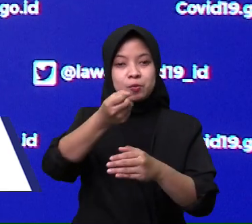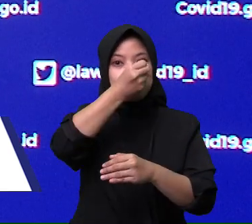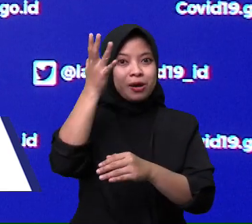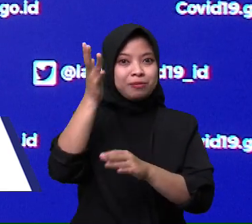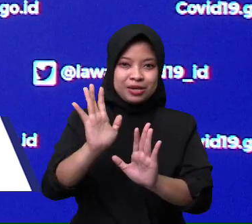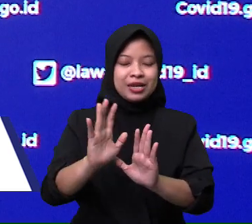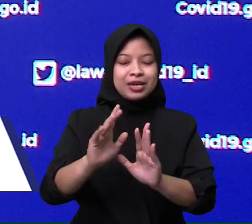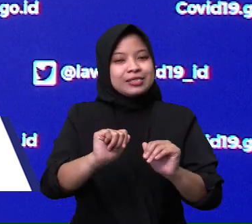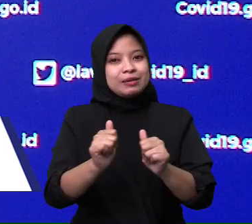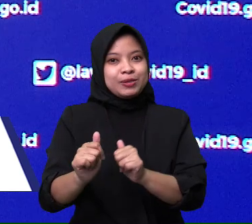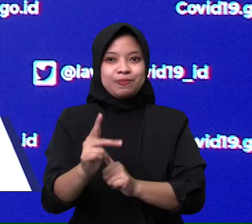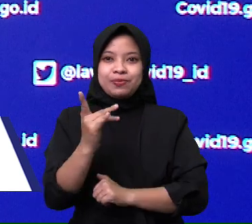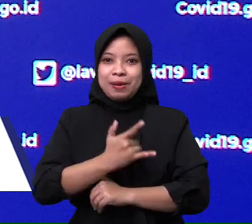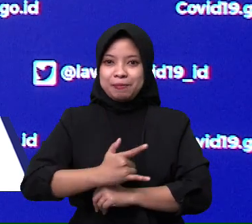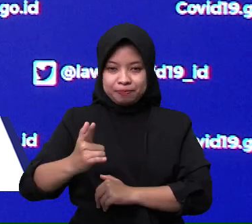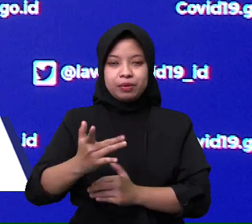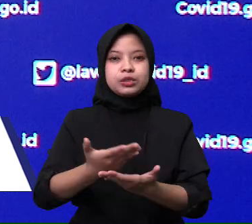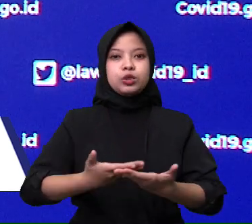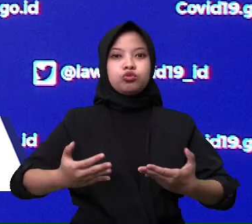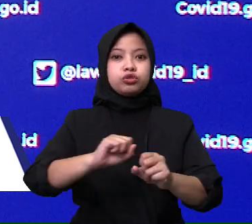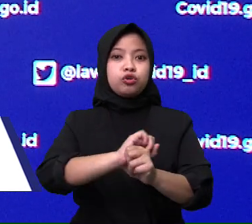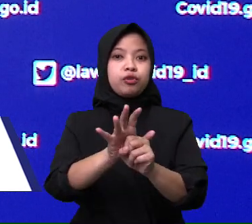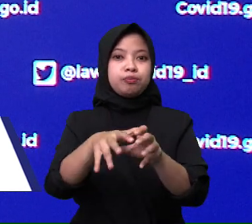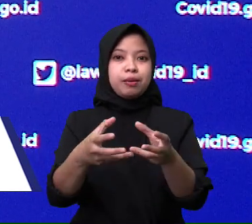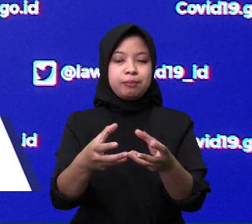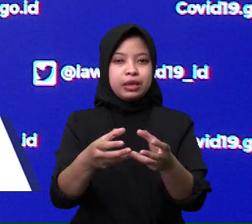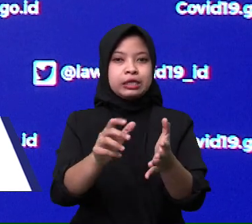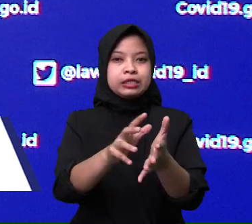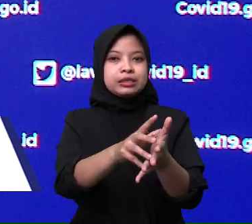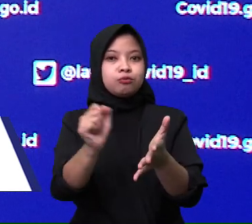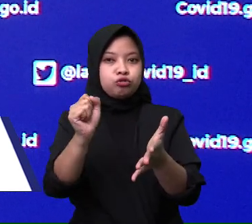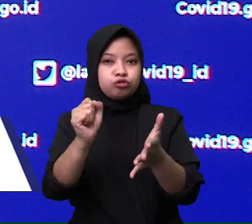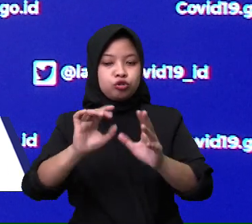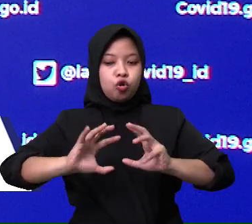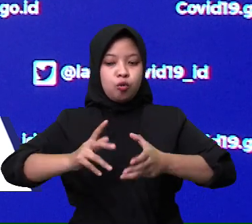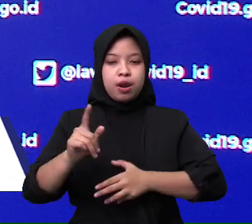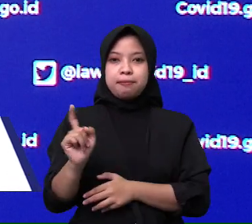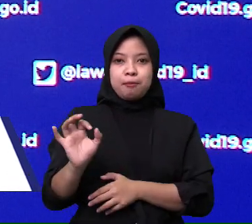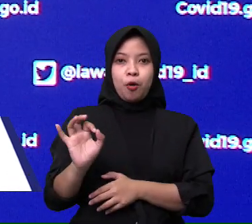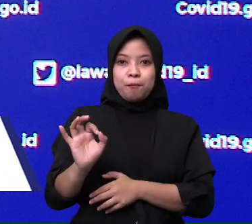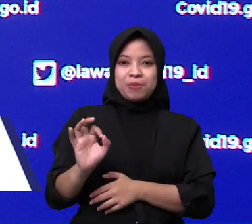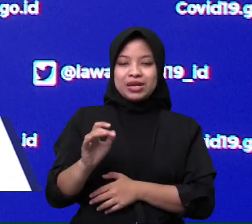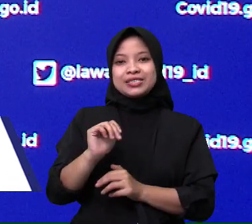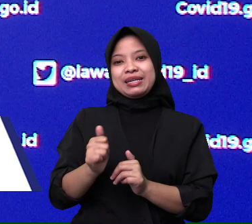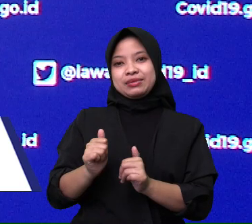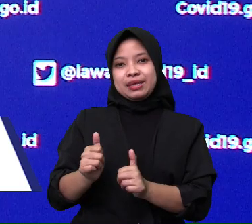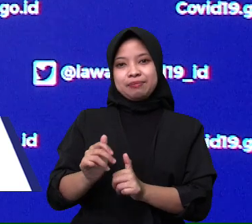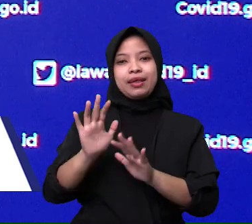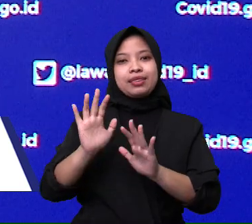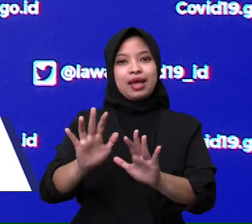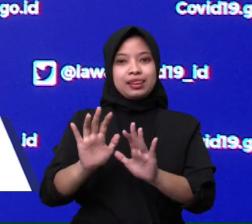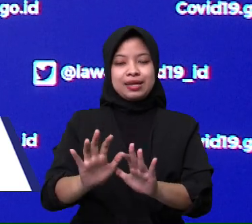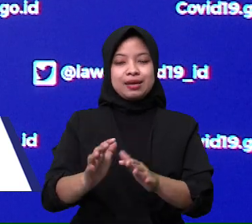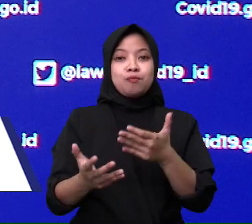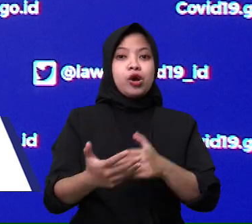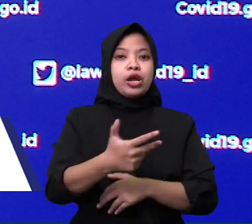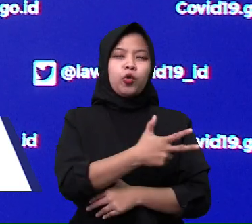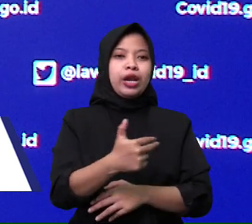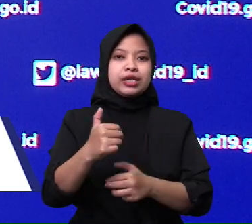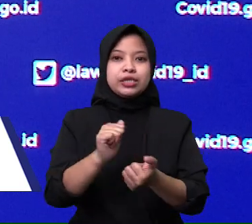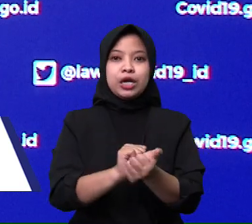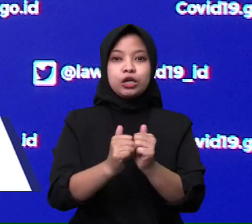tetap siaga selama pandemi COVID-19 belum dicabut statusnya oleh global, meskipun kasus di Indonesia